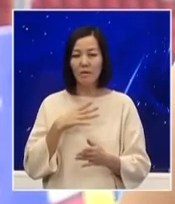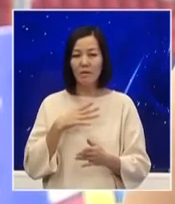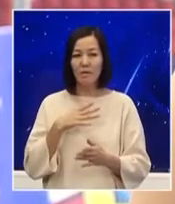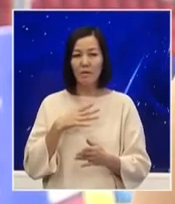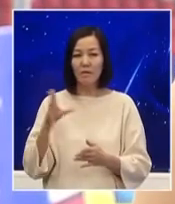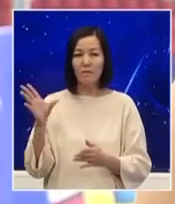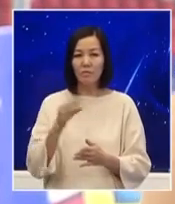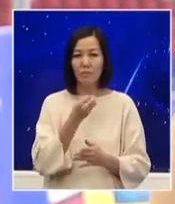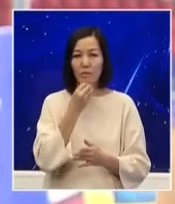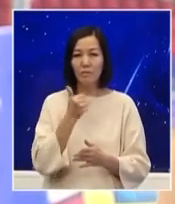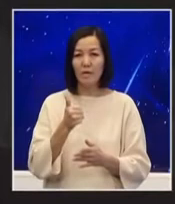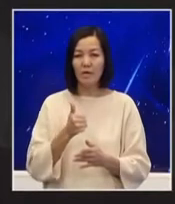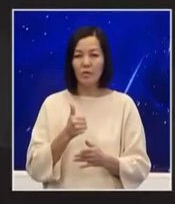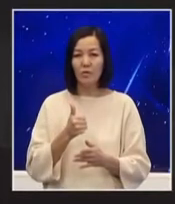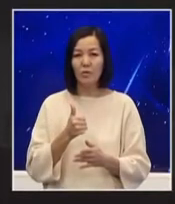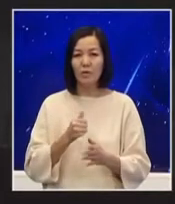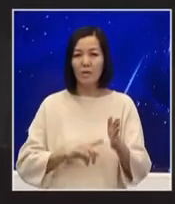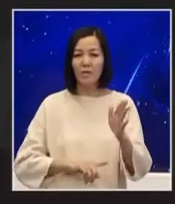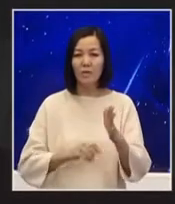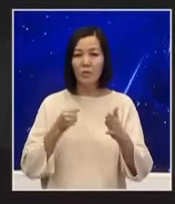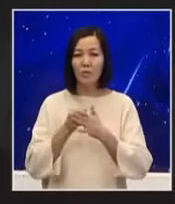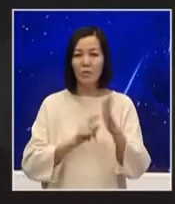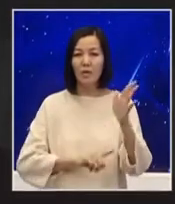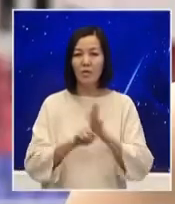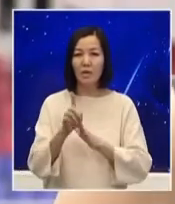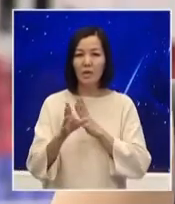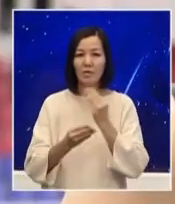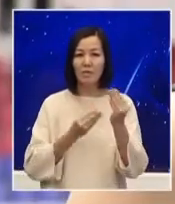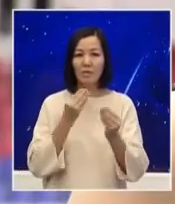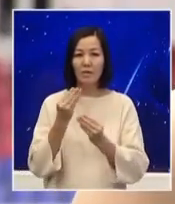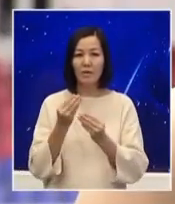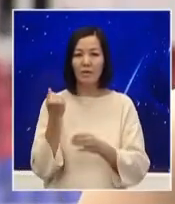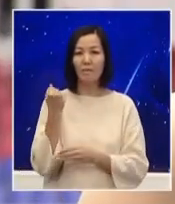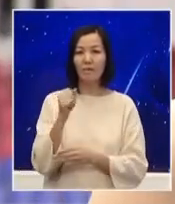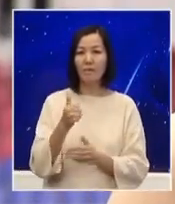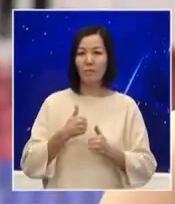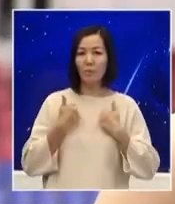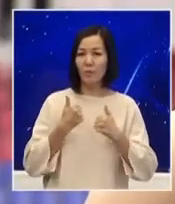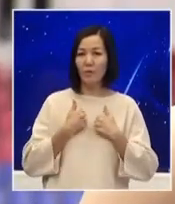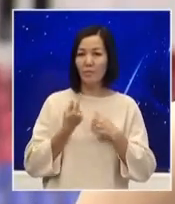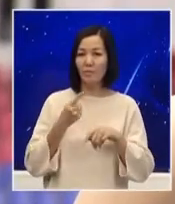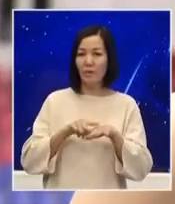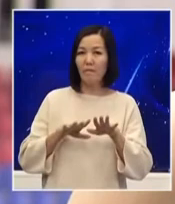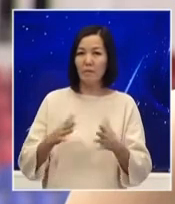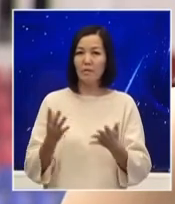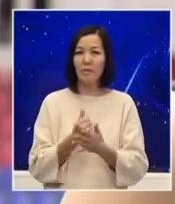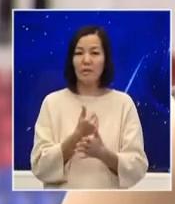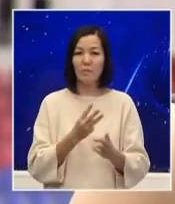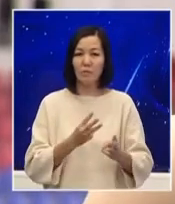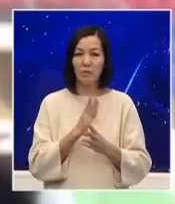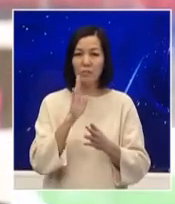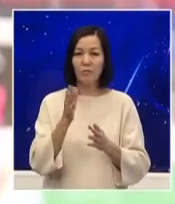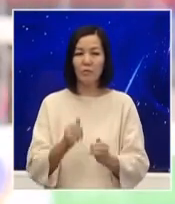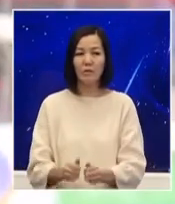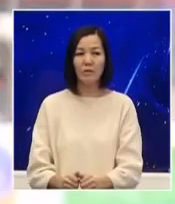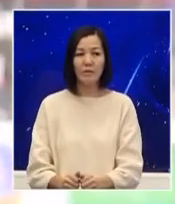все бы повернулось в другую сторону. До начала чемпионата, ну, нам надо выигрывать, бороться. Мы придем в себя и обязательно будем побеждать.